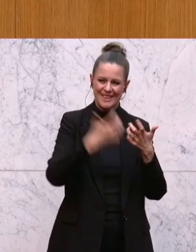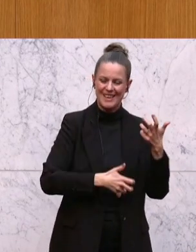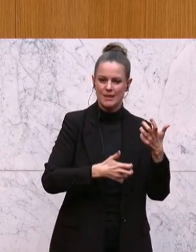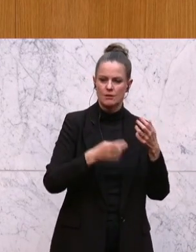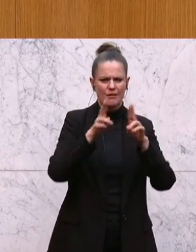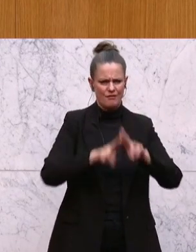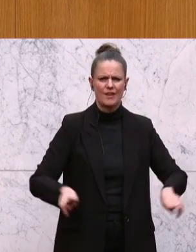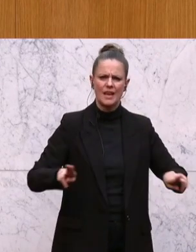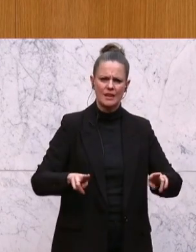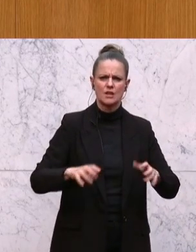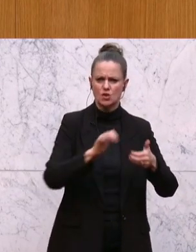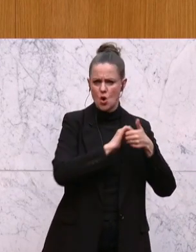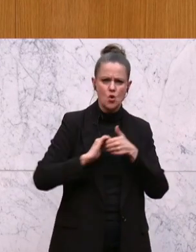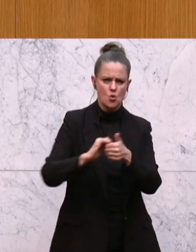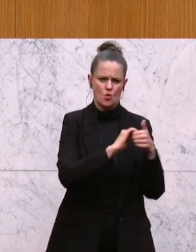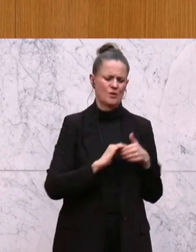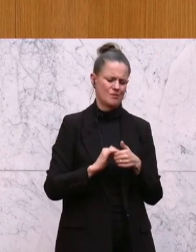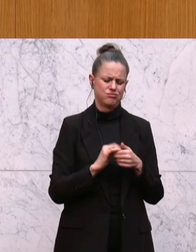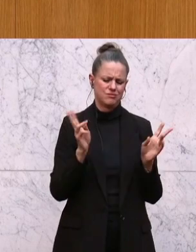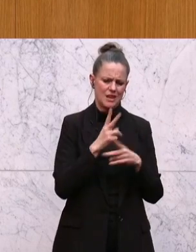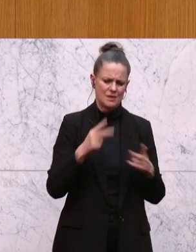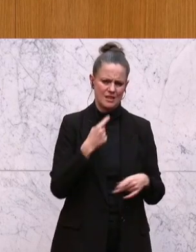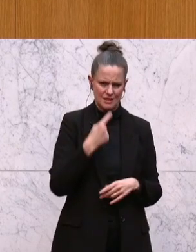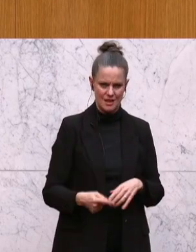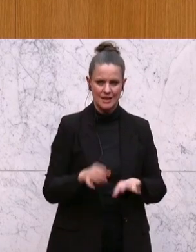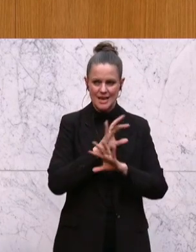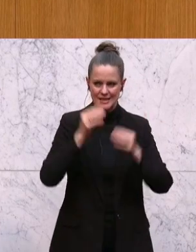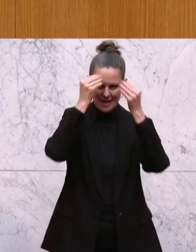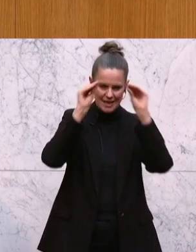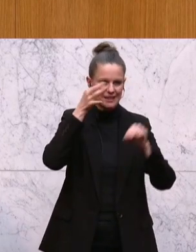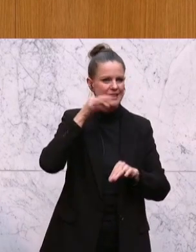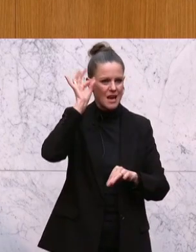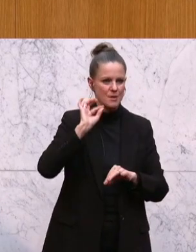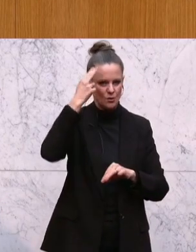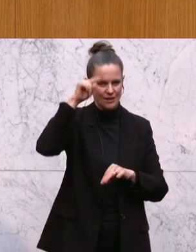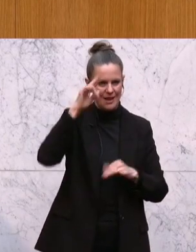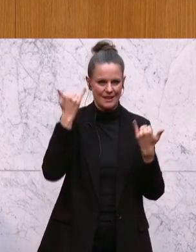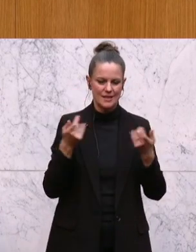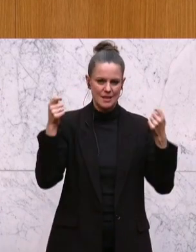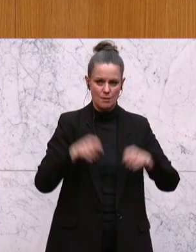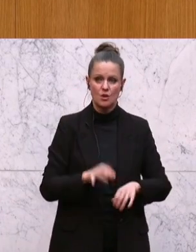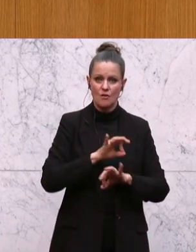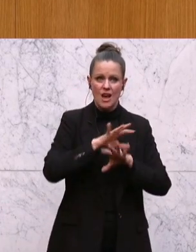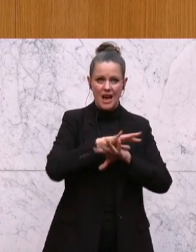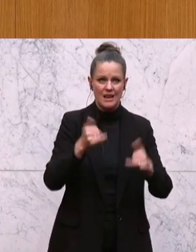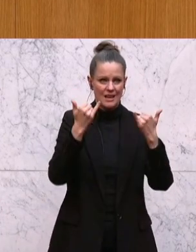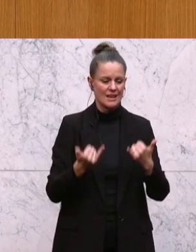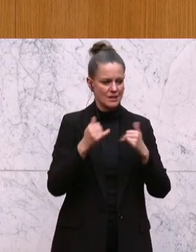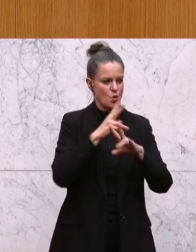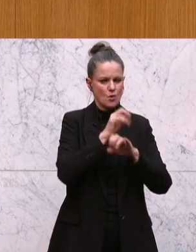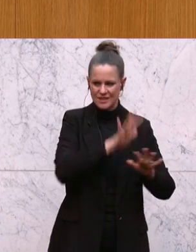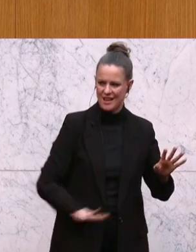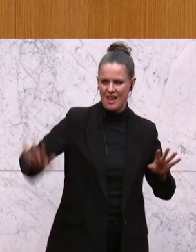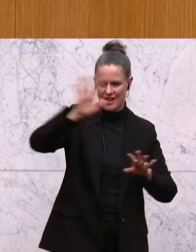von einer Friedensunion ist schon lange nicht mehr die Rede. Sehr geehrte Damen und Herren, ich komme zum Schluss. Ich glaube, für jeden ist mittlerweile in ganz